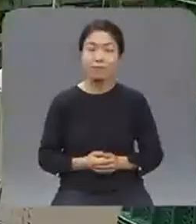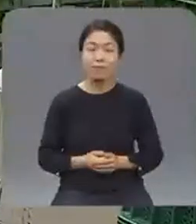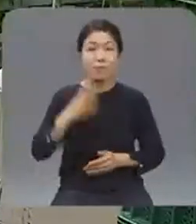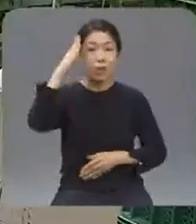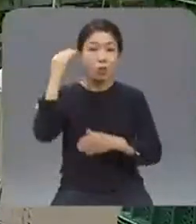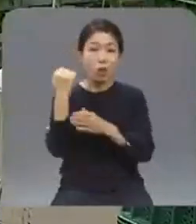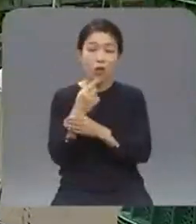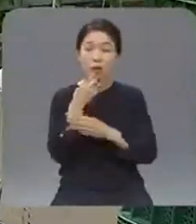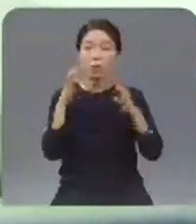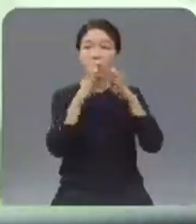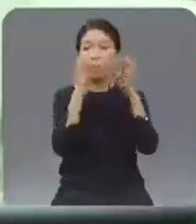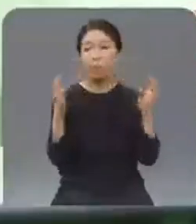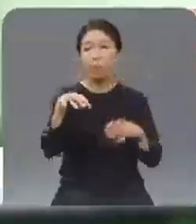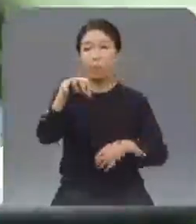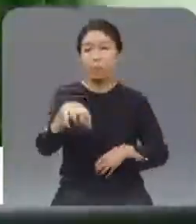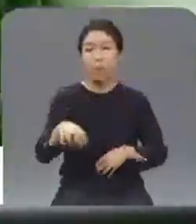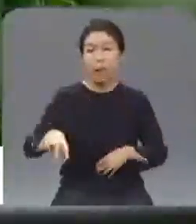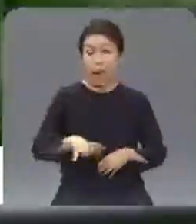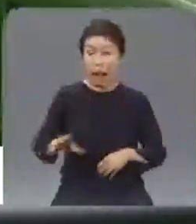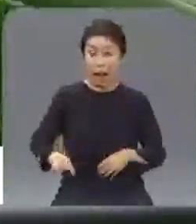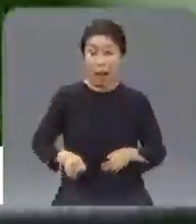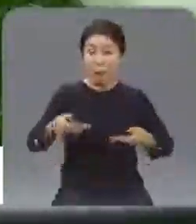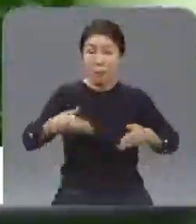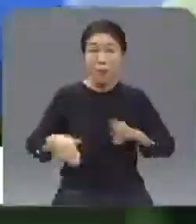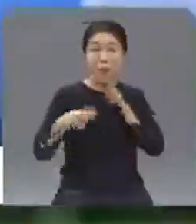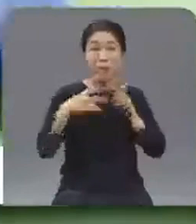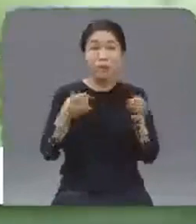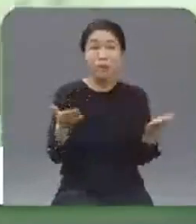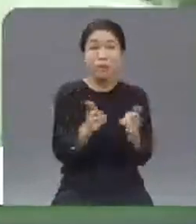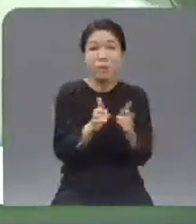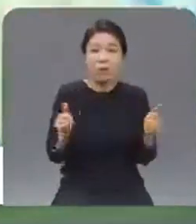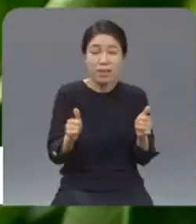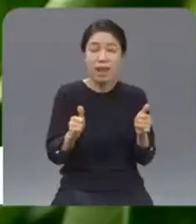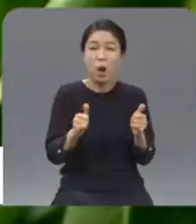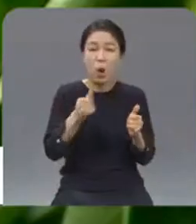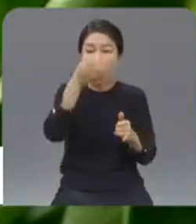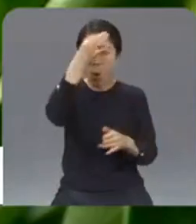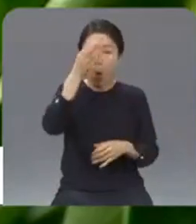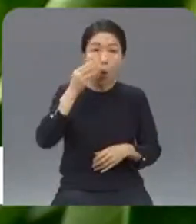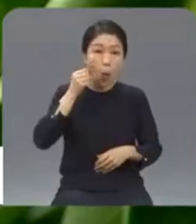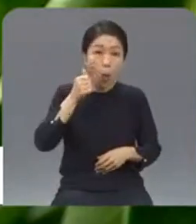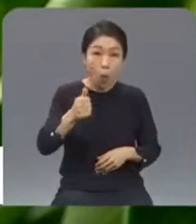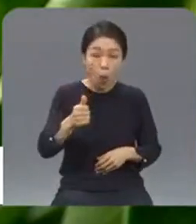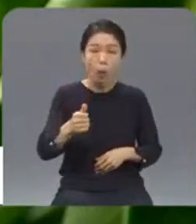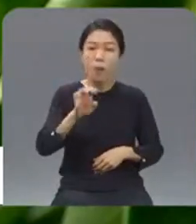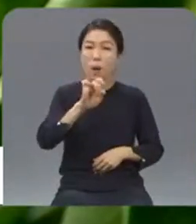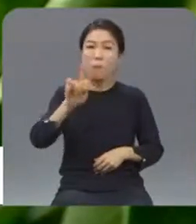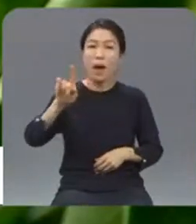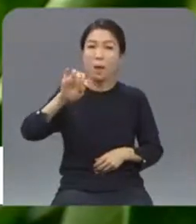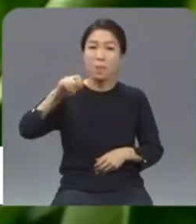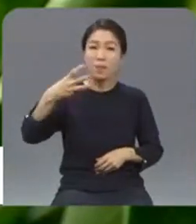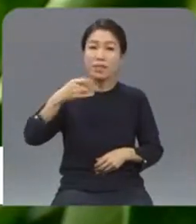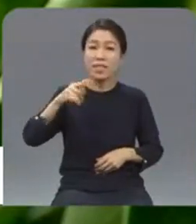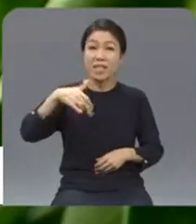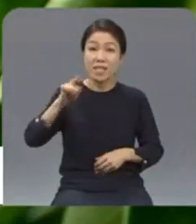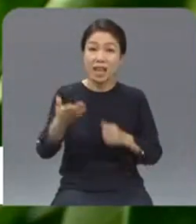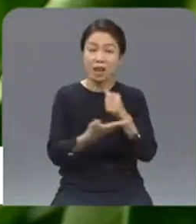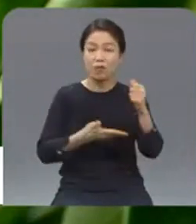화순의 한 시설하우스, 캄보디아 출신 20대 노동자들이 능숙한 손놀림으로 파프리카를 수확하고